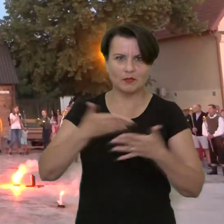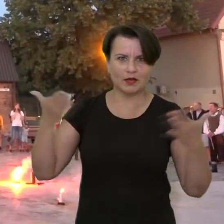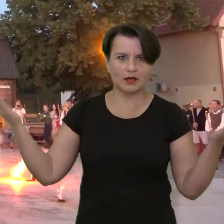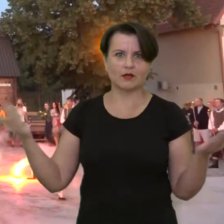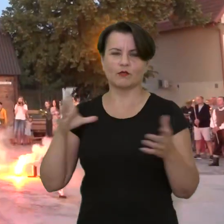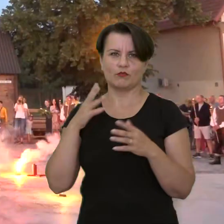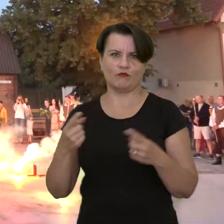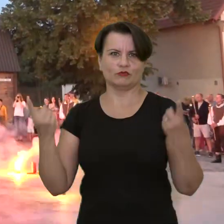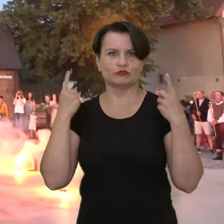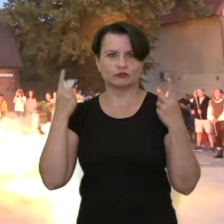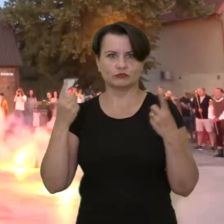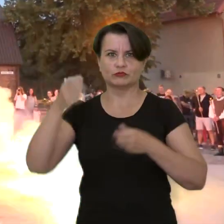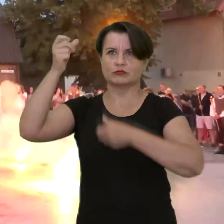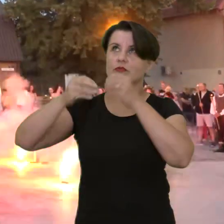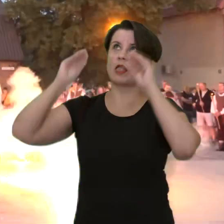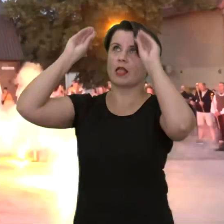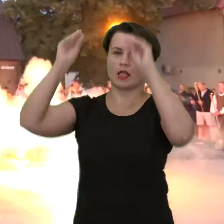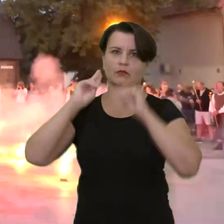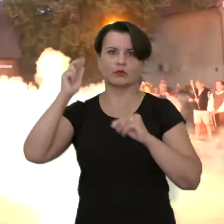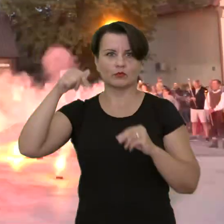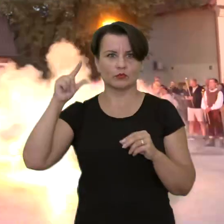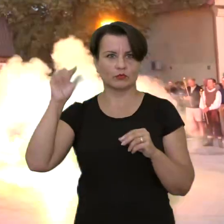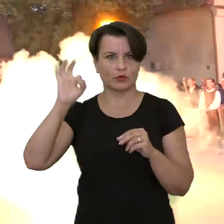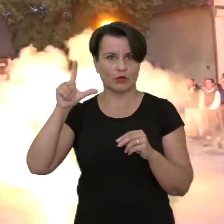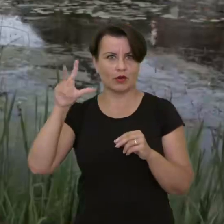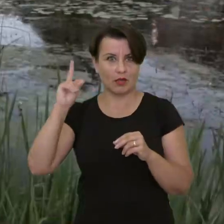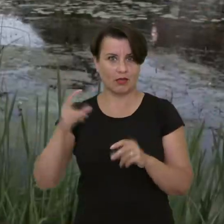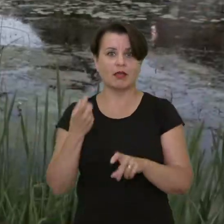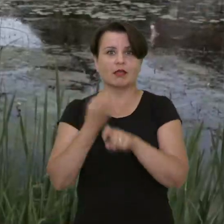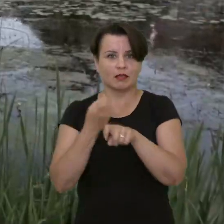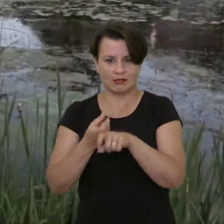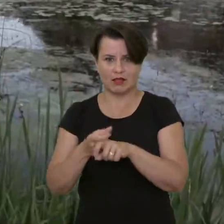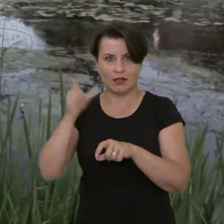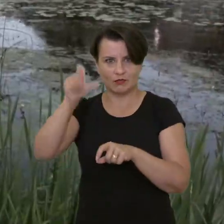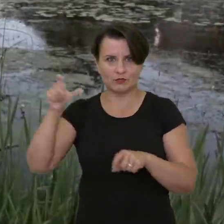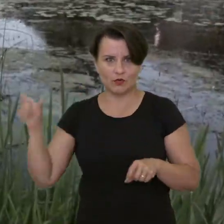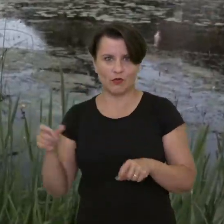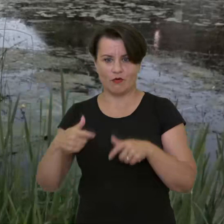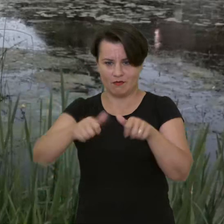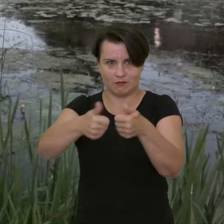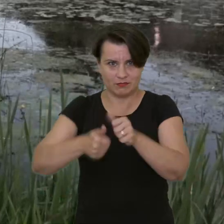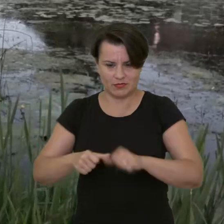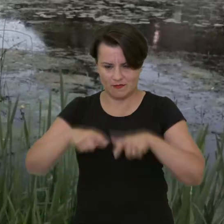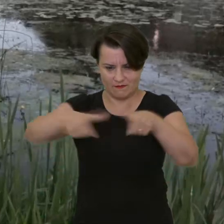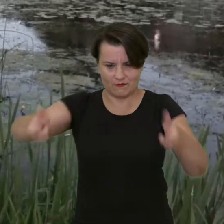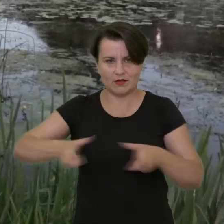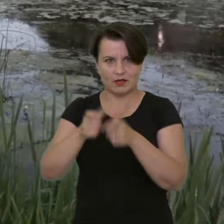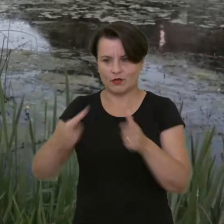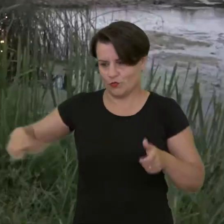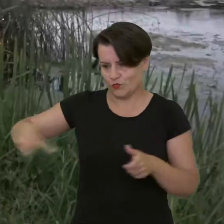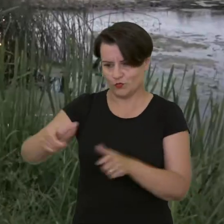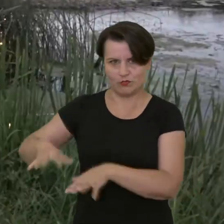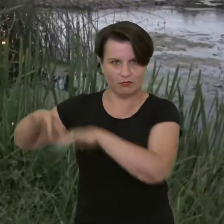gyvybę simbolizuojanti kupolė, o kėdainiečiai savo nusipintus vainikus plukdė Nevėžiu. Neatsiejama joninių